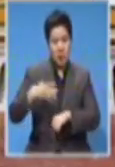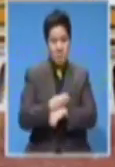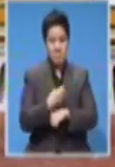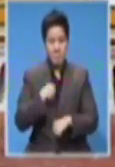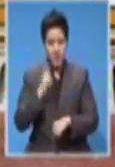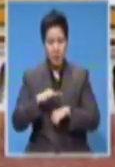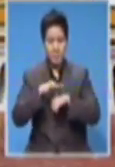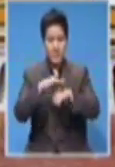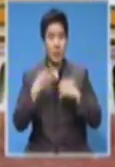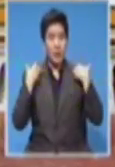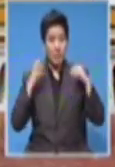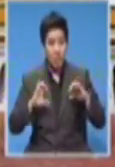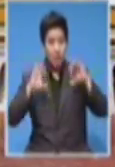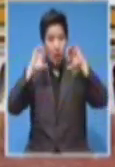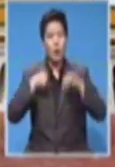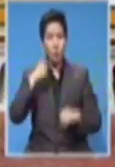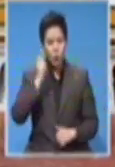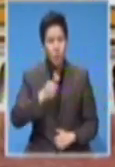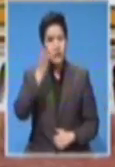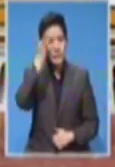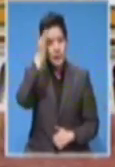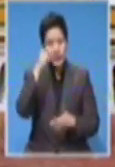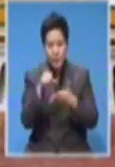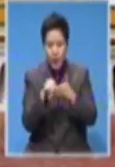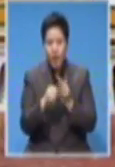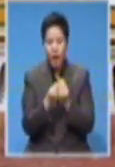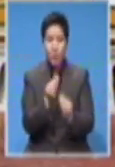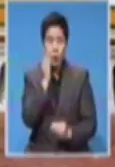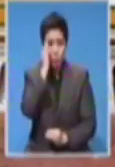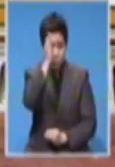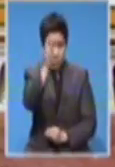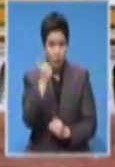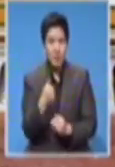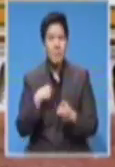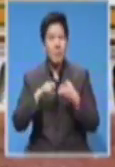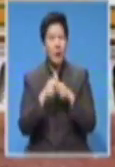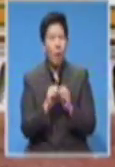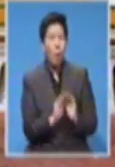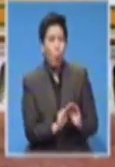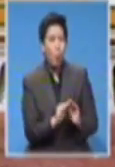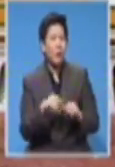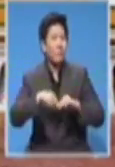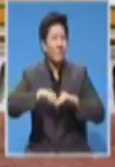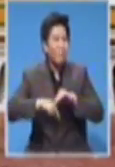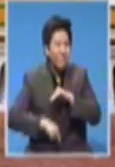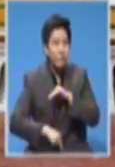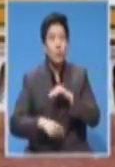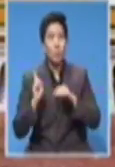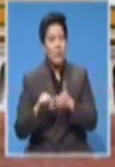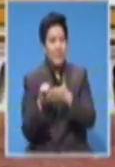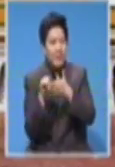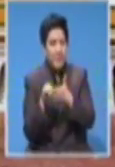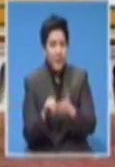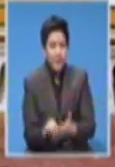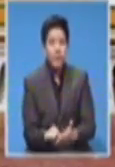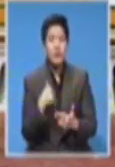ชการต้องคิดแบบที่ผมคิดนี่นะฮะมันถึงจะแก้ปัญหาสำเร็จนะครับปัญหาที่สะสมมายาวนานก็ต้องช่วยกันแก้นะครับอ